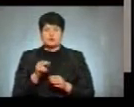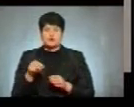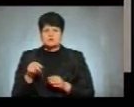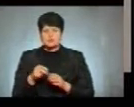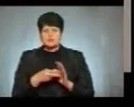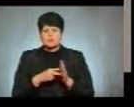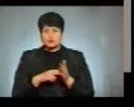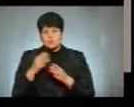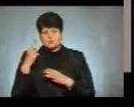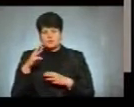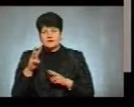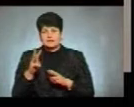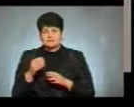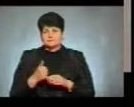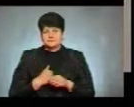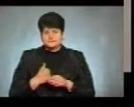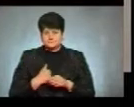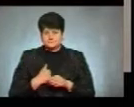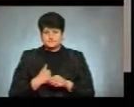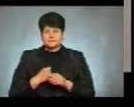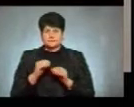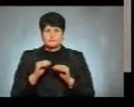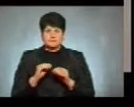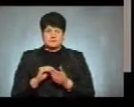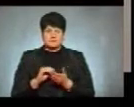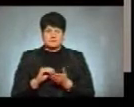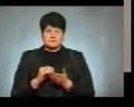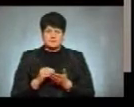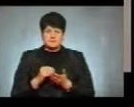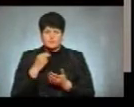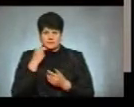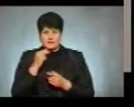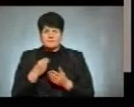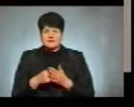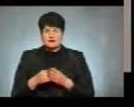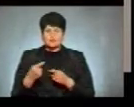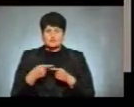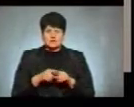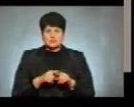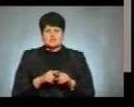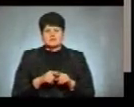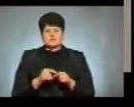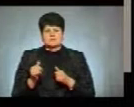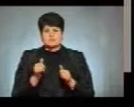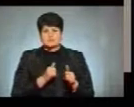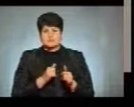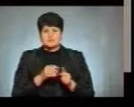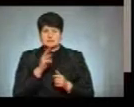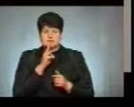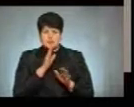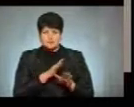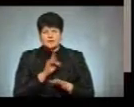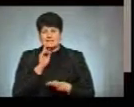планує модернізувати Збройні Сили України, підвищити матеріально-технічне забезпечення, заробітні плати. Зеленський, в свою